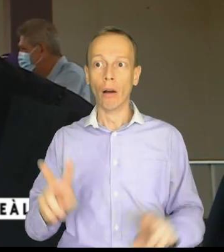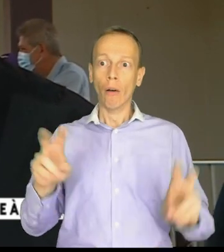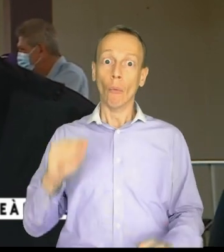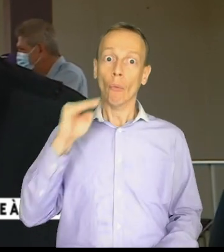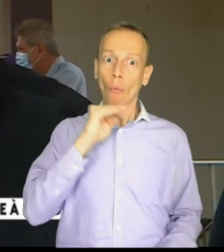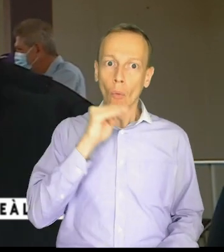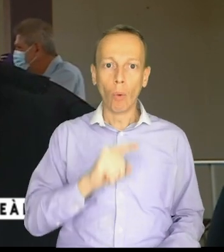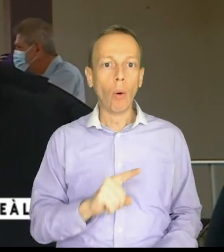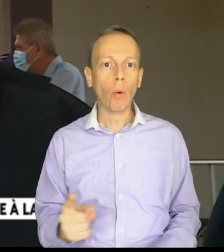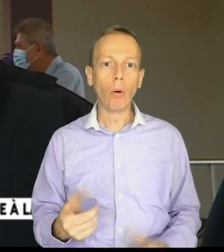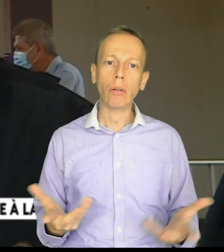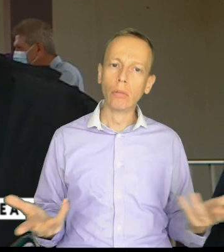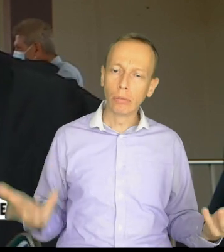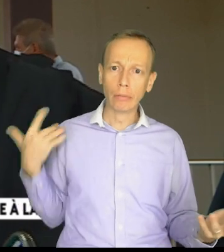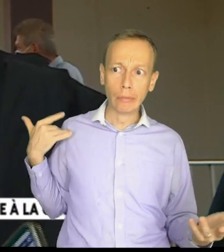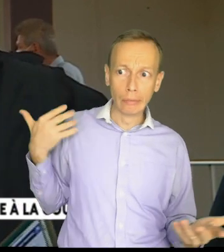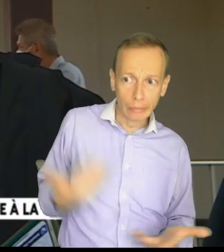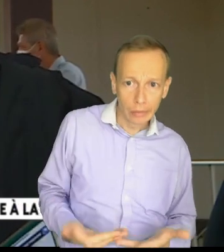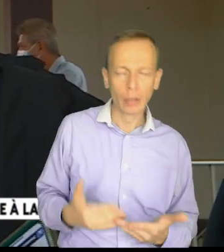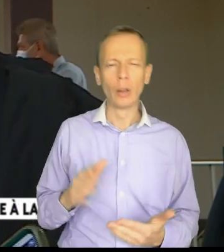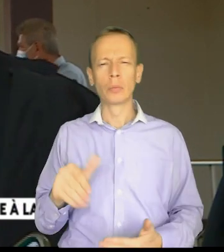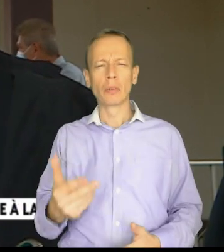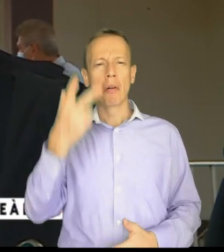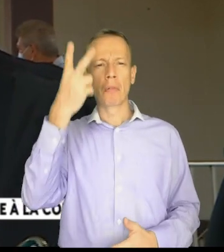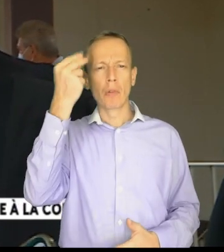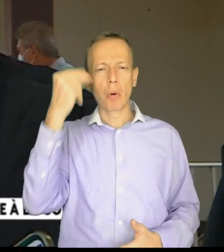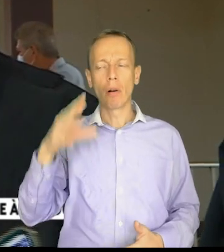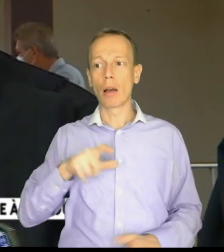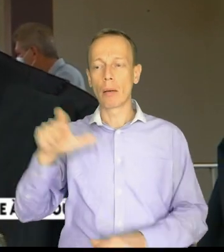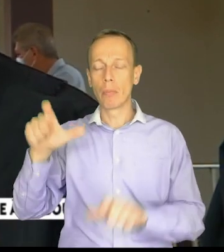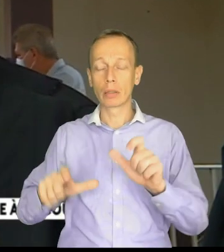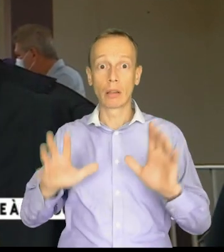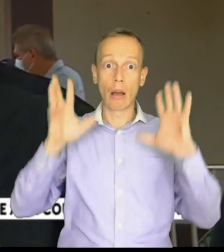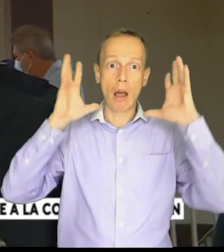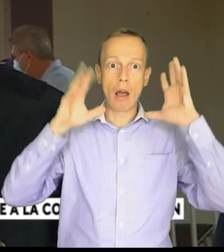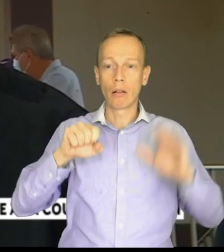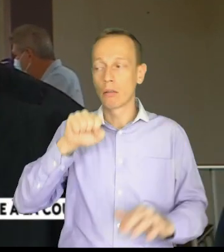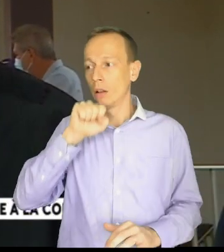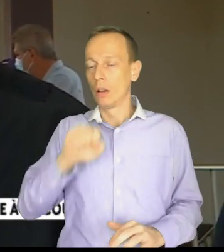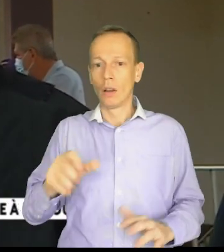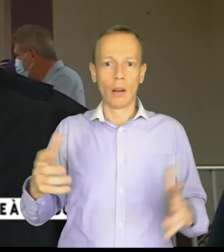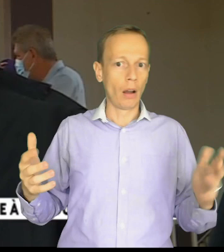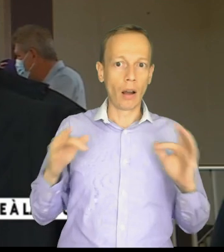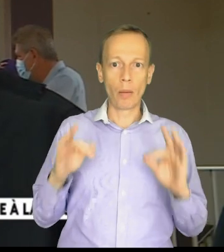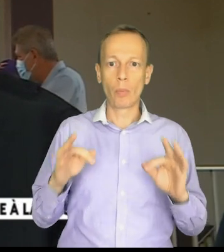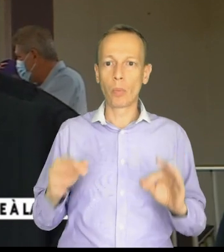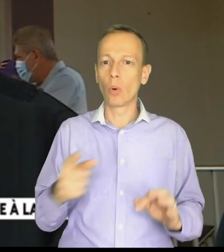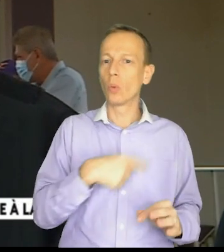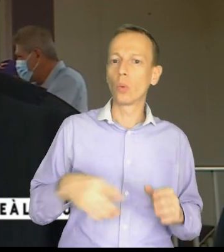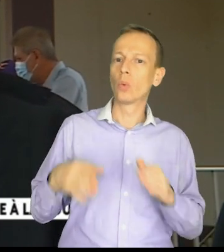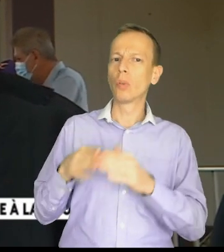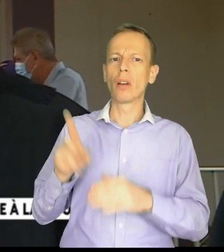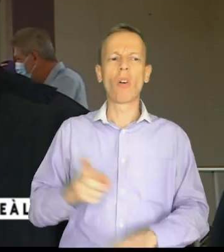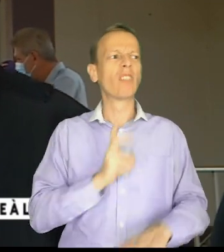urgence. Alors là, on comprend qu'il y a une espèce de crispation autour du fait que rien parmi nos demandes ne doit